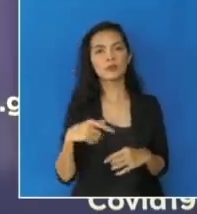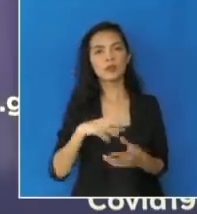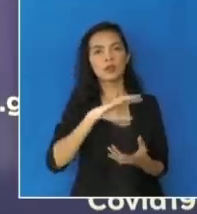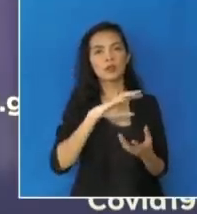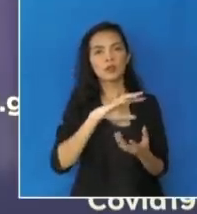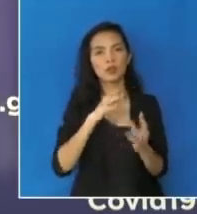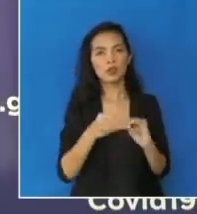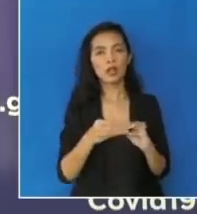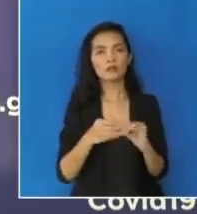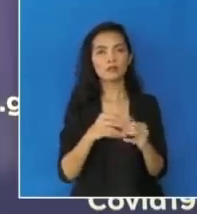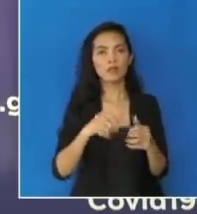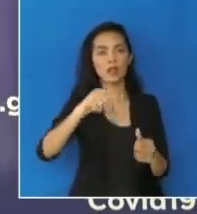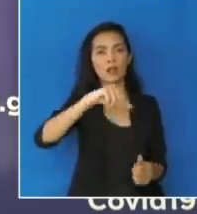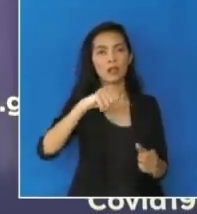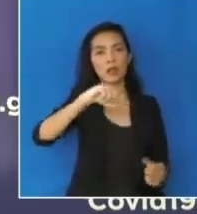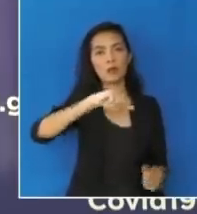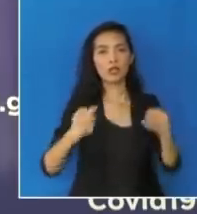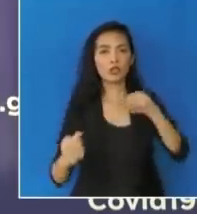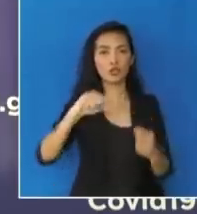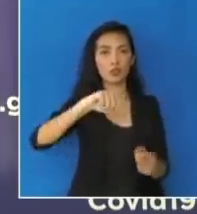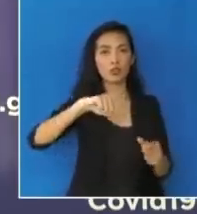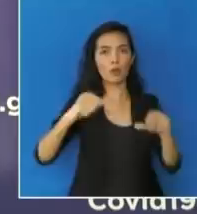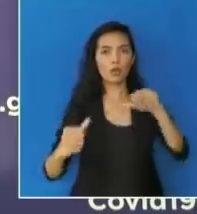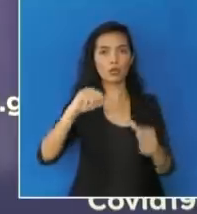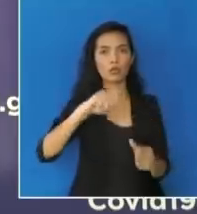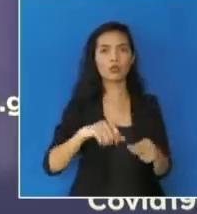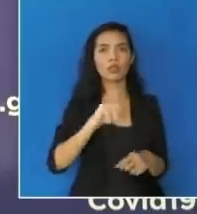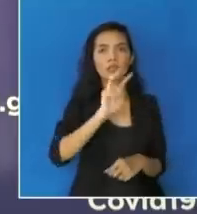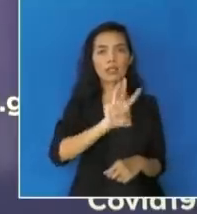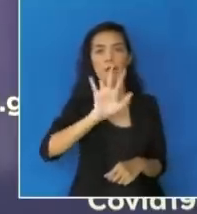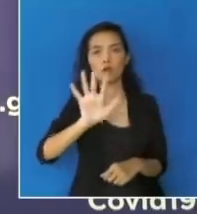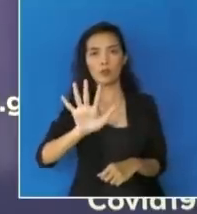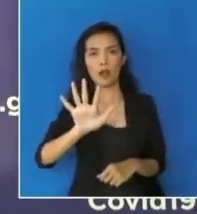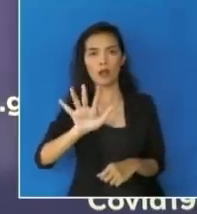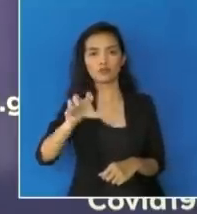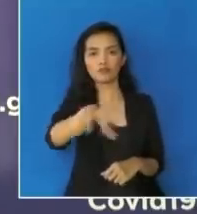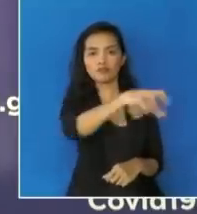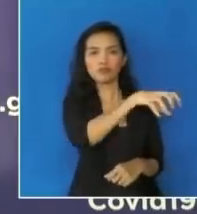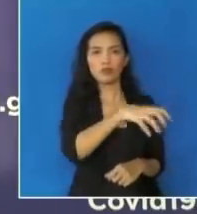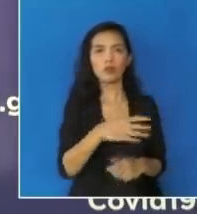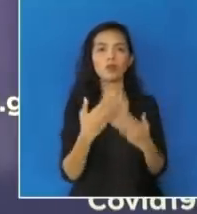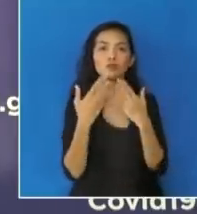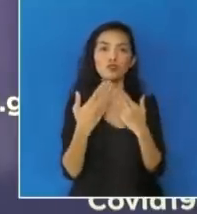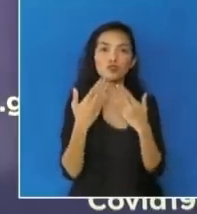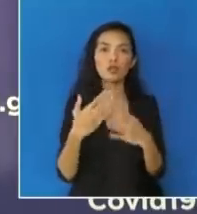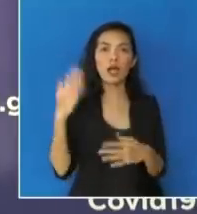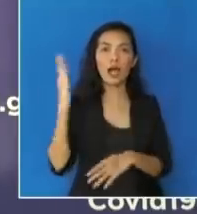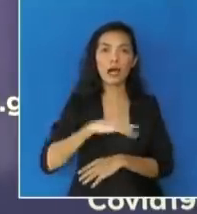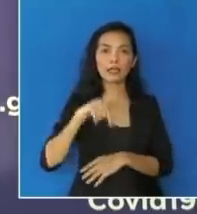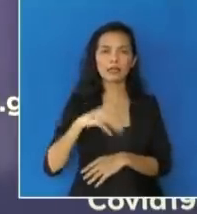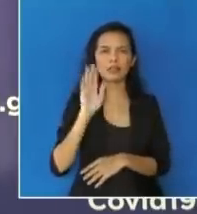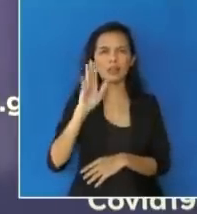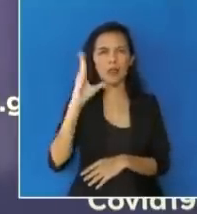jumlah laboratorium yang aktif 35 laboratorium. Kita bersyukur bahwa hari ini diperkirakan